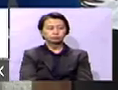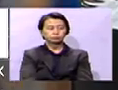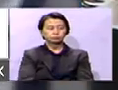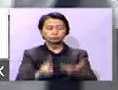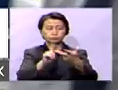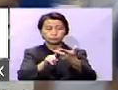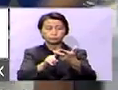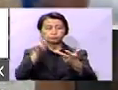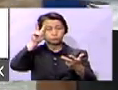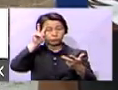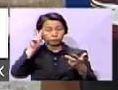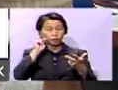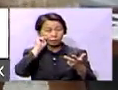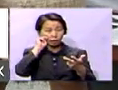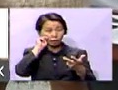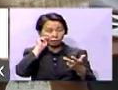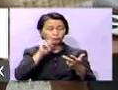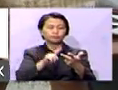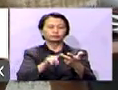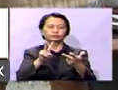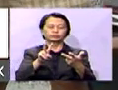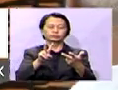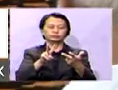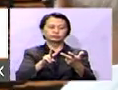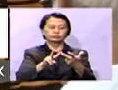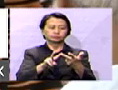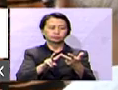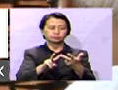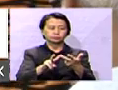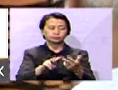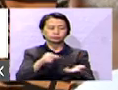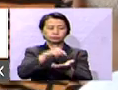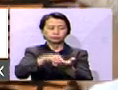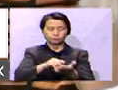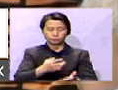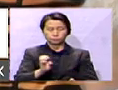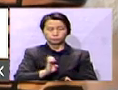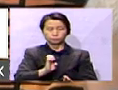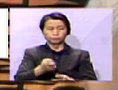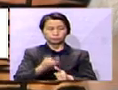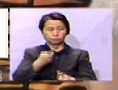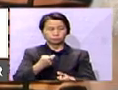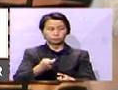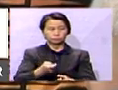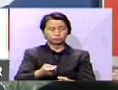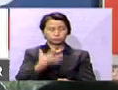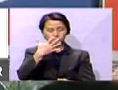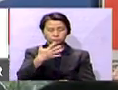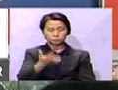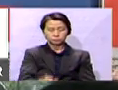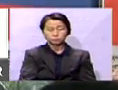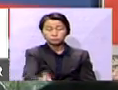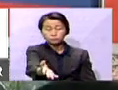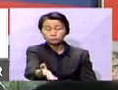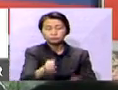Gangsa untuk Vietnam yang diwakili Yun Kong Tam dan Ngu Yen Wang Dung. Ini adalah emas kedua dari lapangan Petong sekaligus